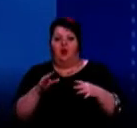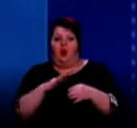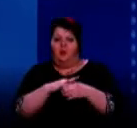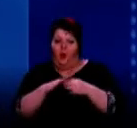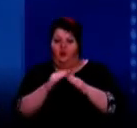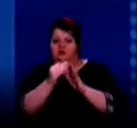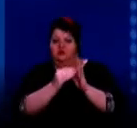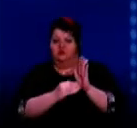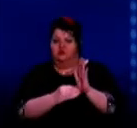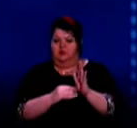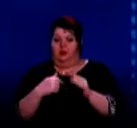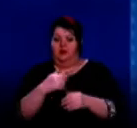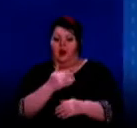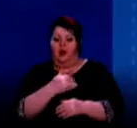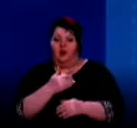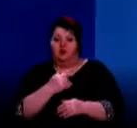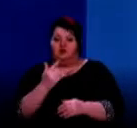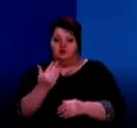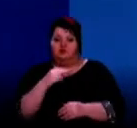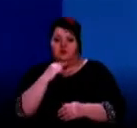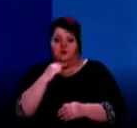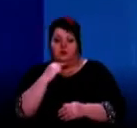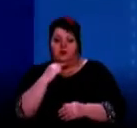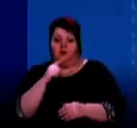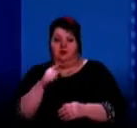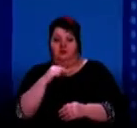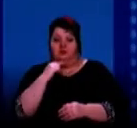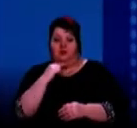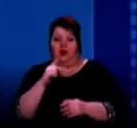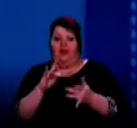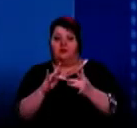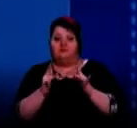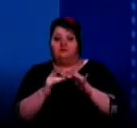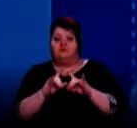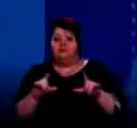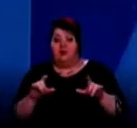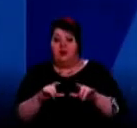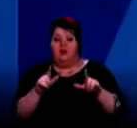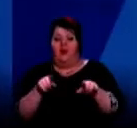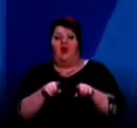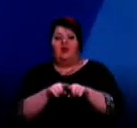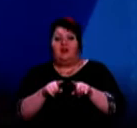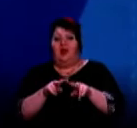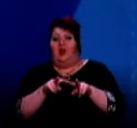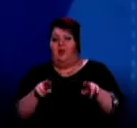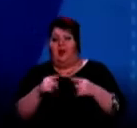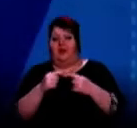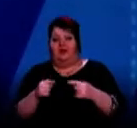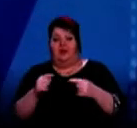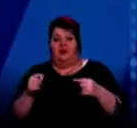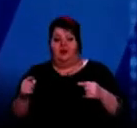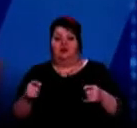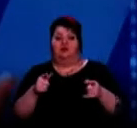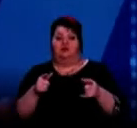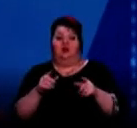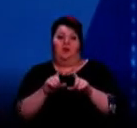повна. Я хочу звернути увагу, що онлайн-магазини, вони так само, як і інші оператори ринку харчових продуктів,